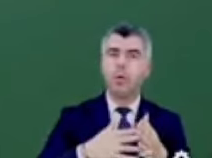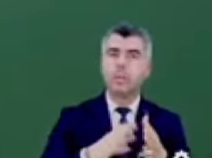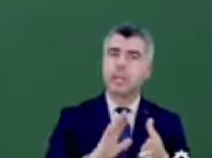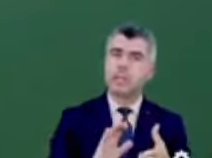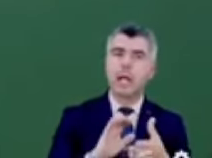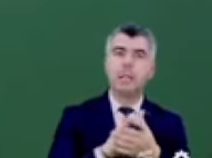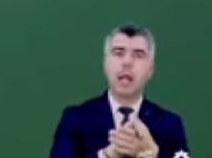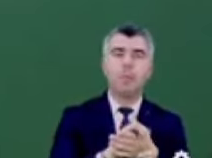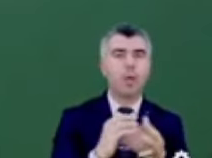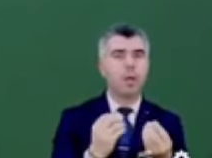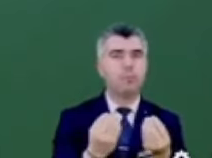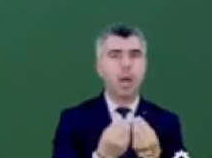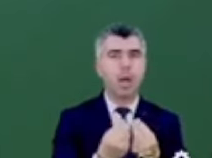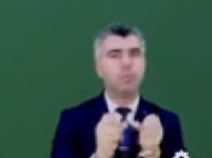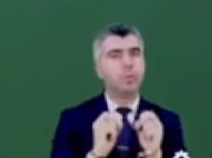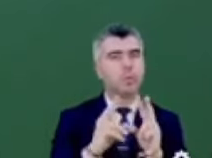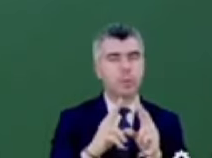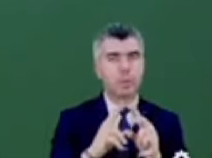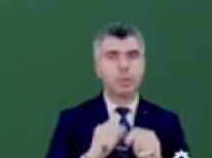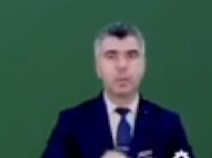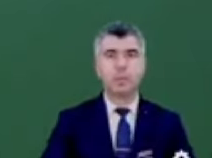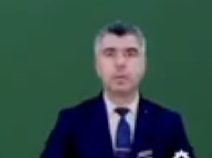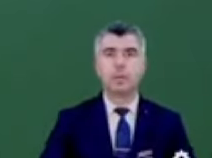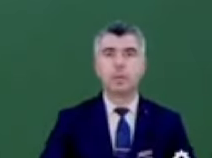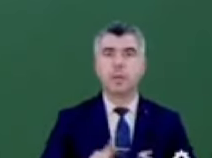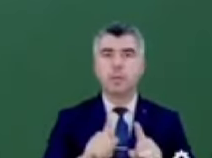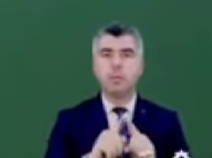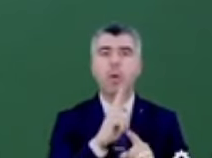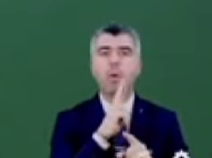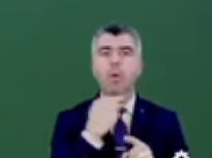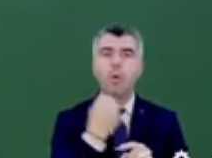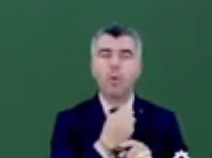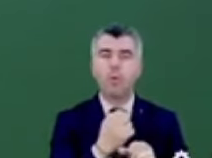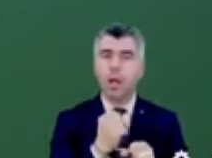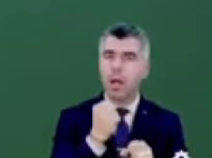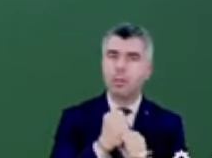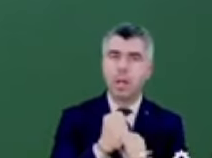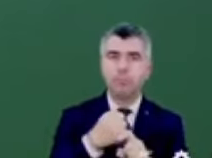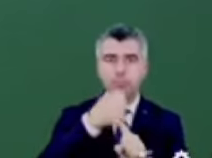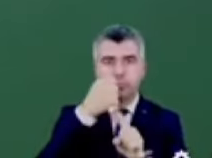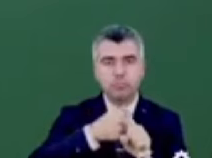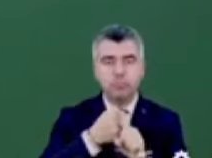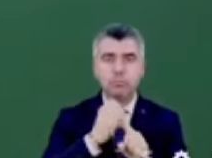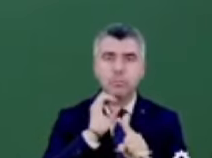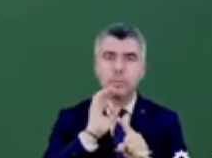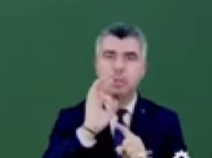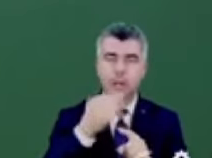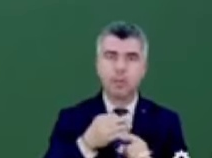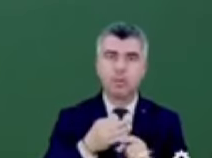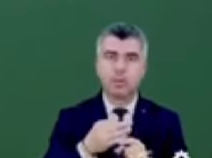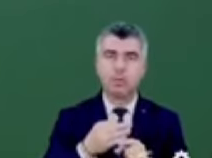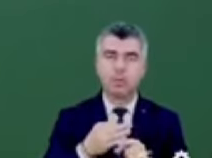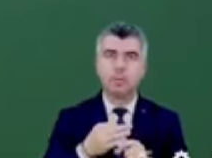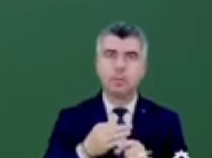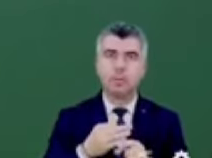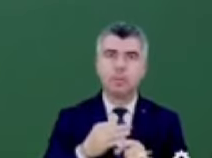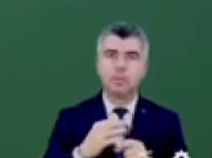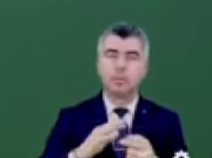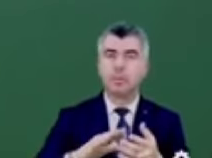معهم وهذا على ش تيبان لكم ه الحكومه اشتغلت بواحد القوه و بواحد يعني في